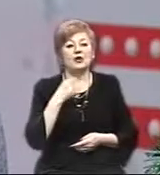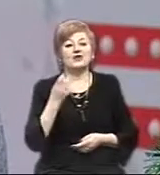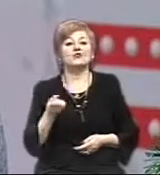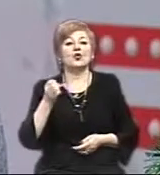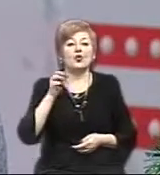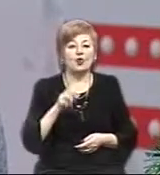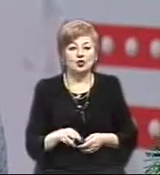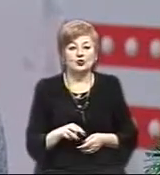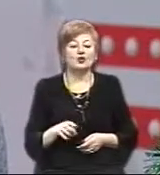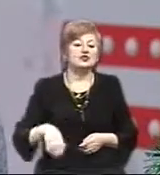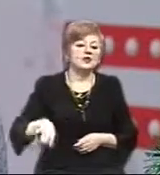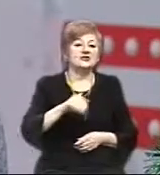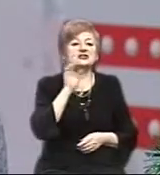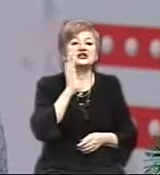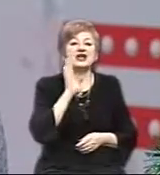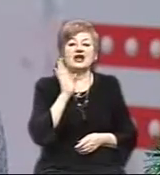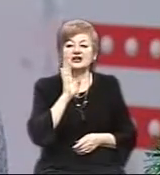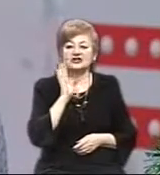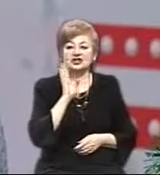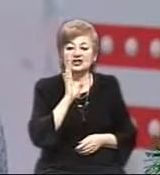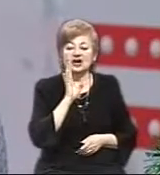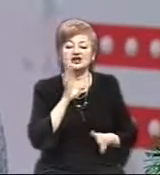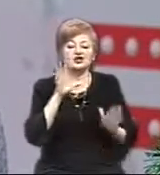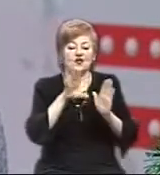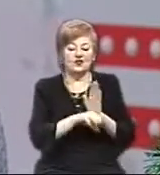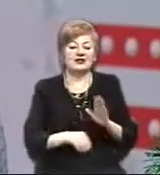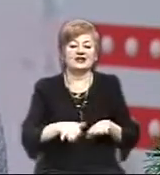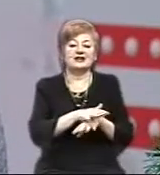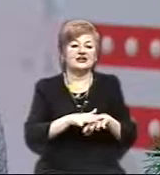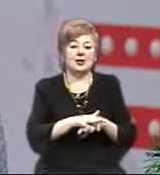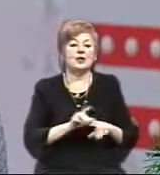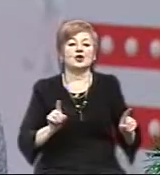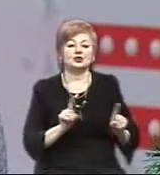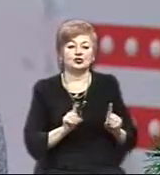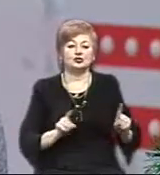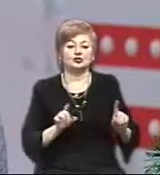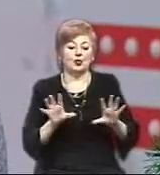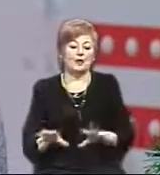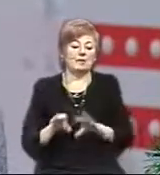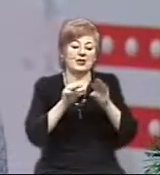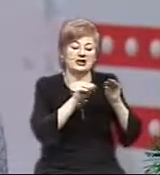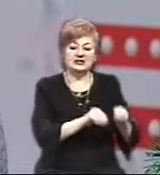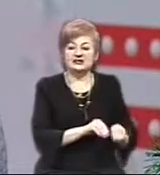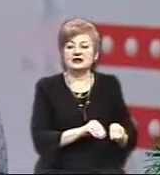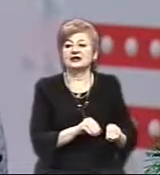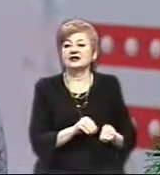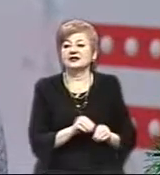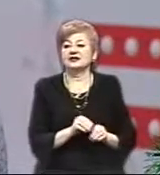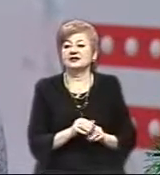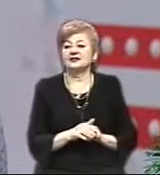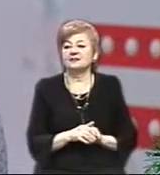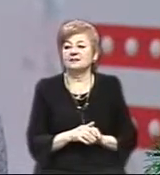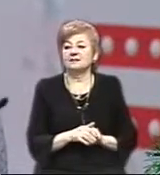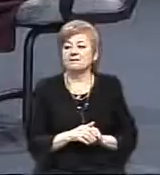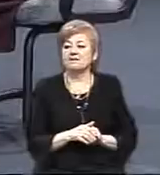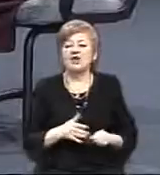ці жінки, вони також вкладають в цю громаду, в яку вони переселилися, не тільки беруть ресурс. Це не тільки ресурс. Соціальний